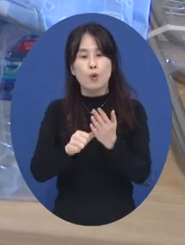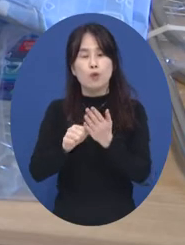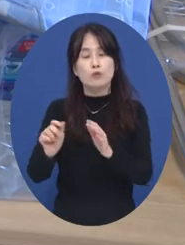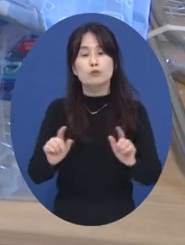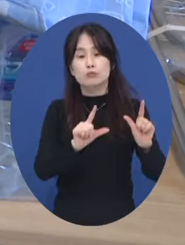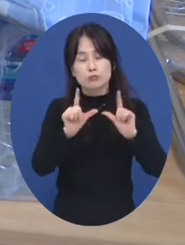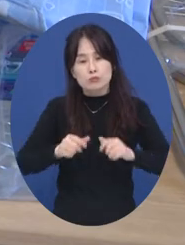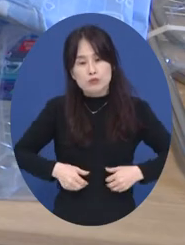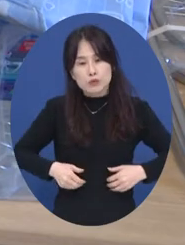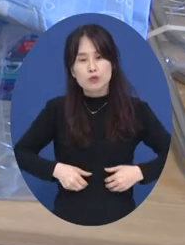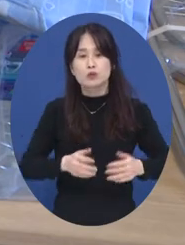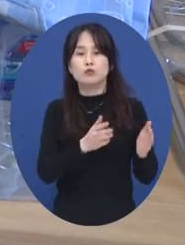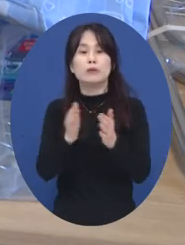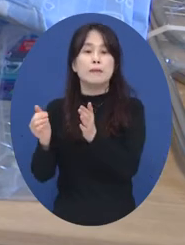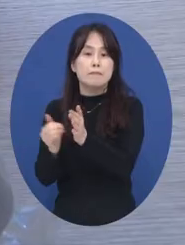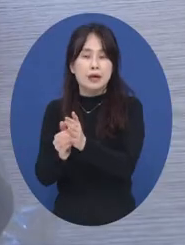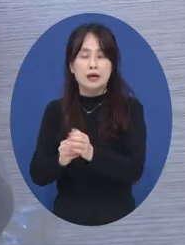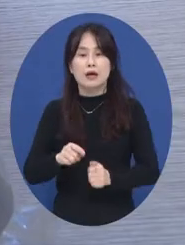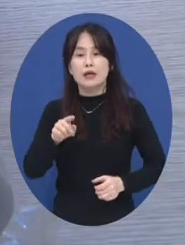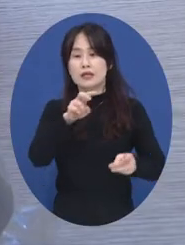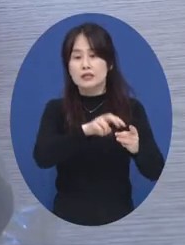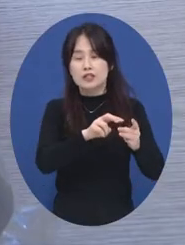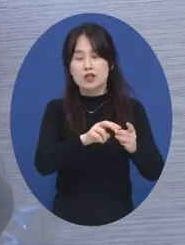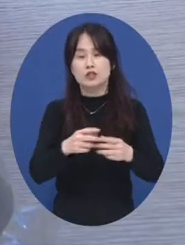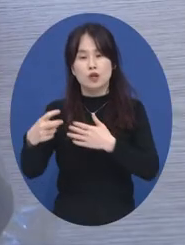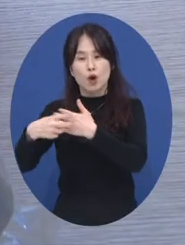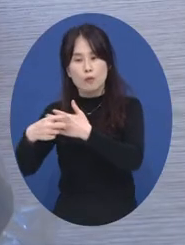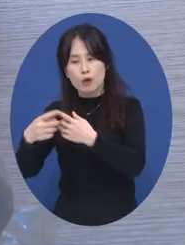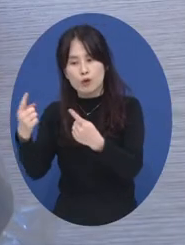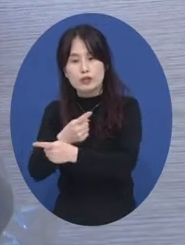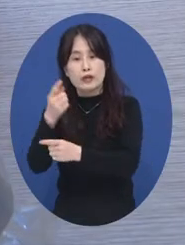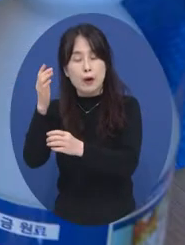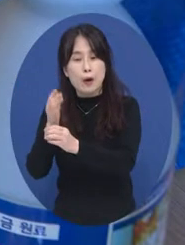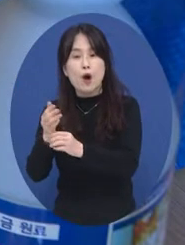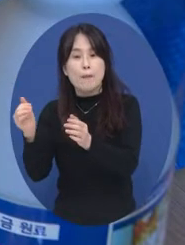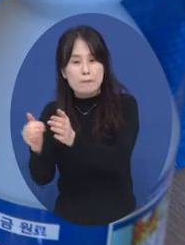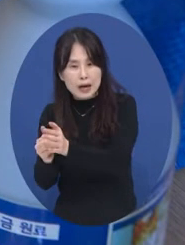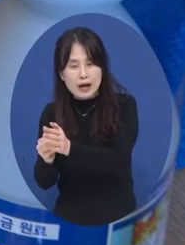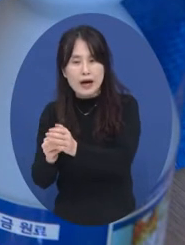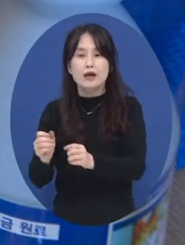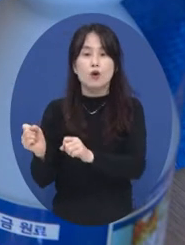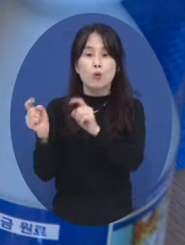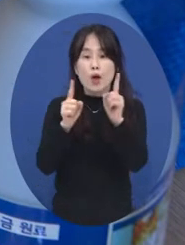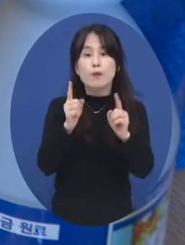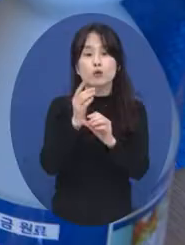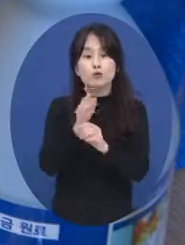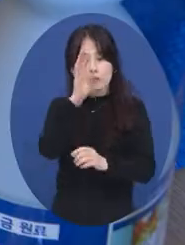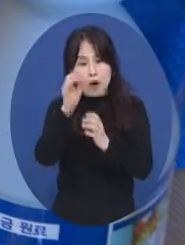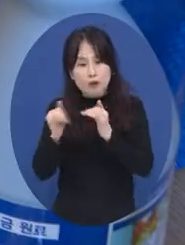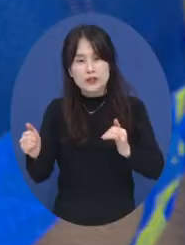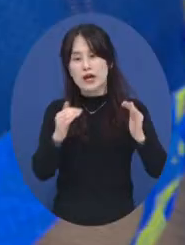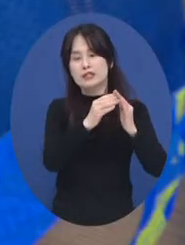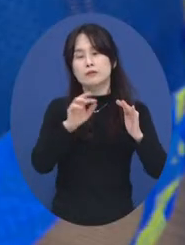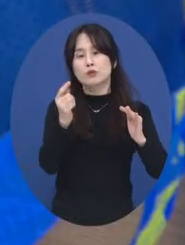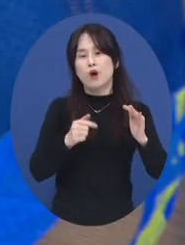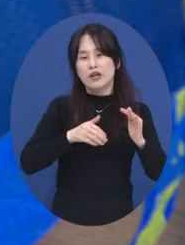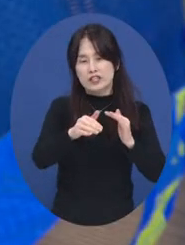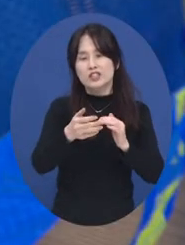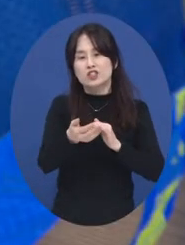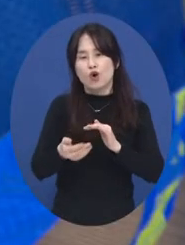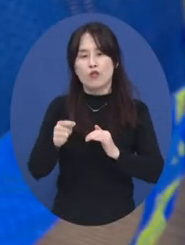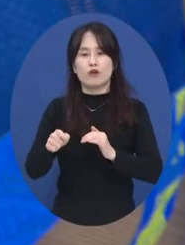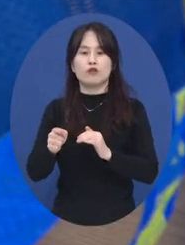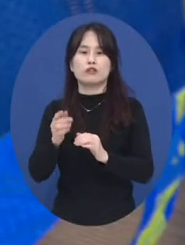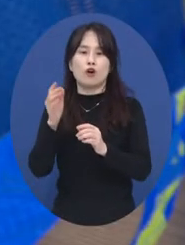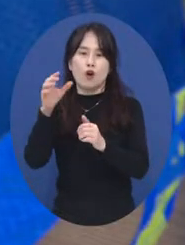필수적인 생필품 등도 마련됐습니다. 이 센터에서는 병원에서 의학적인 처치가 끝난 회복기 환자들이 집으로 돌아가기 전